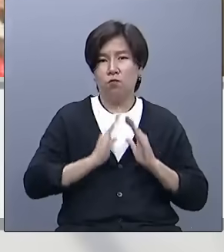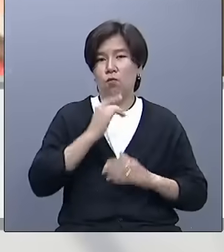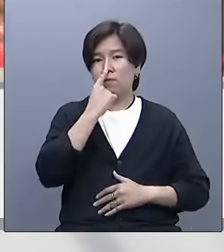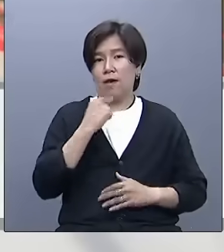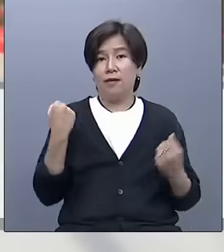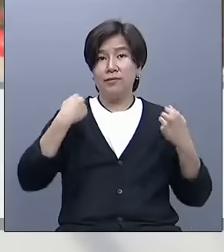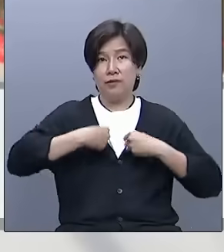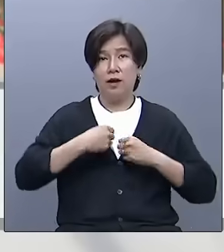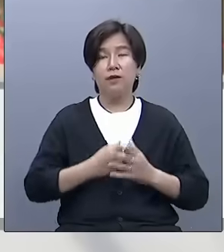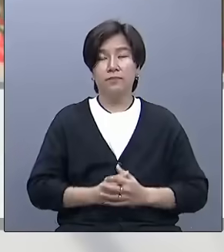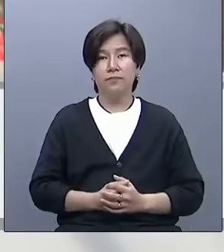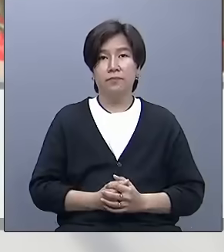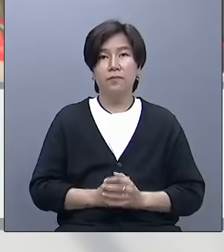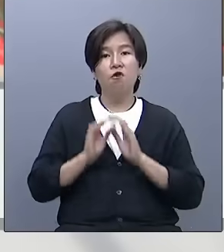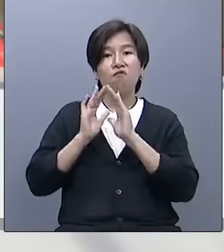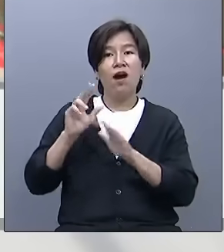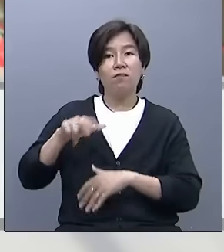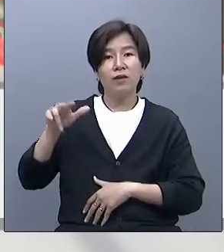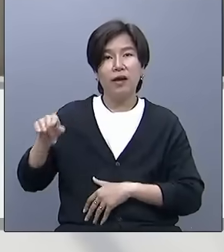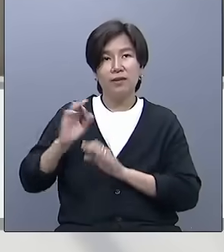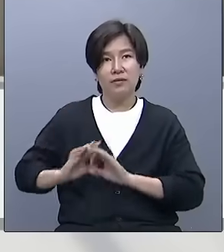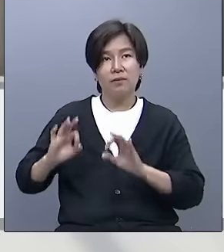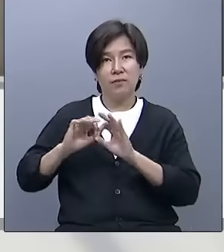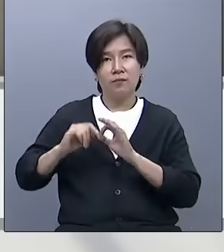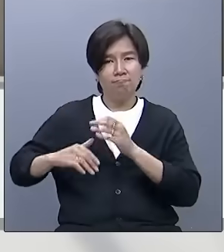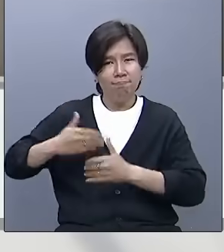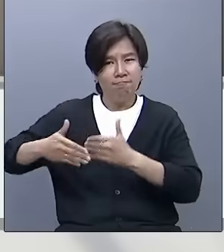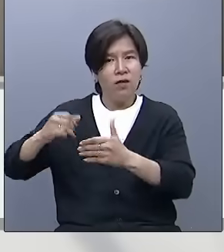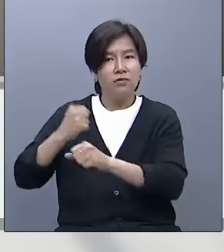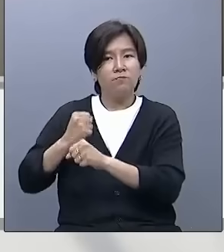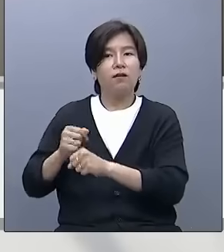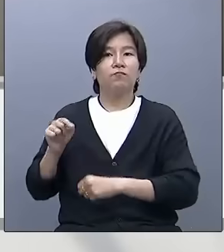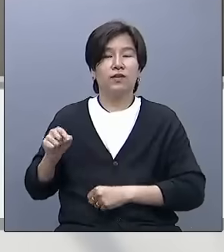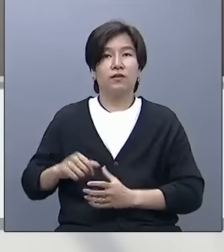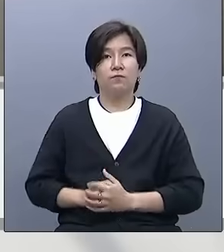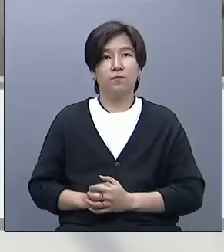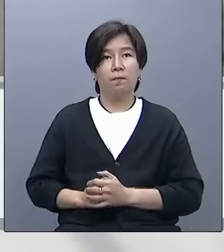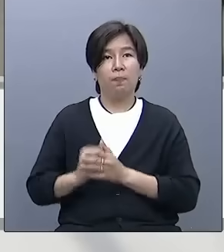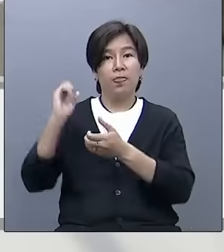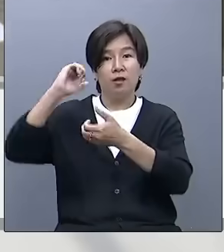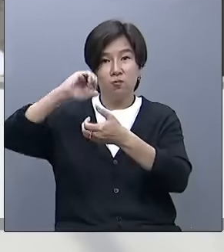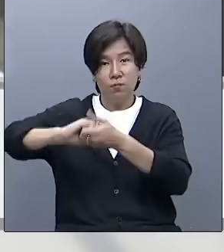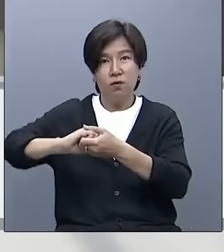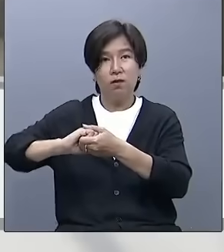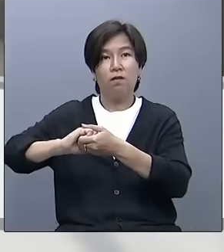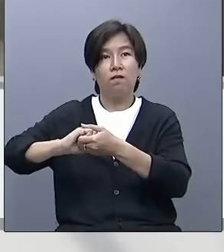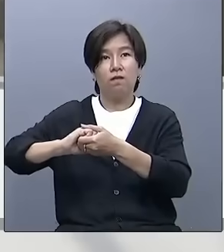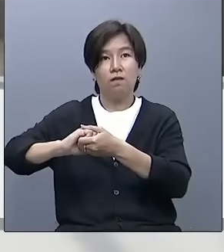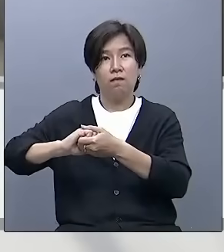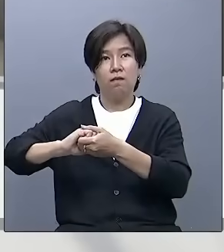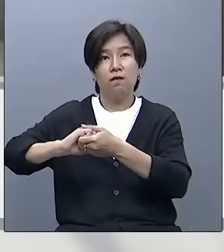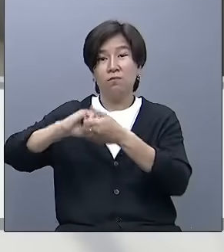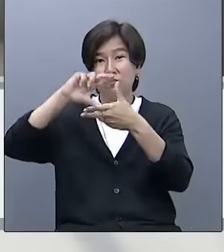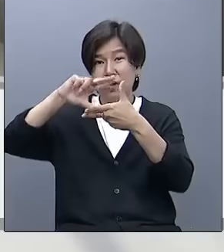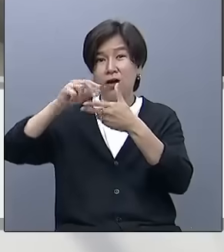แล้วก็ฝากไปยังพรรคเพื่อไทยให้ขับเคลื่อนในเรื่องนี้ต่อด้วยการจับมือกับพรรคพปชรกับรทสช